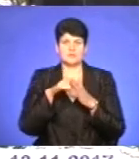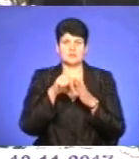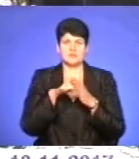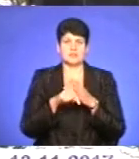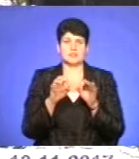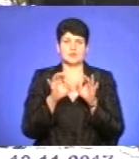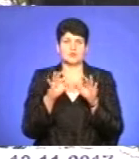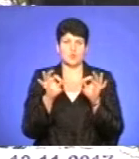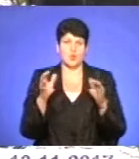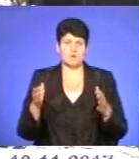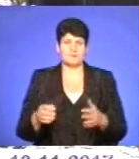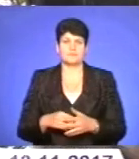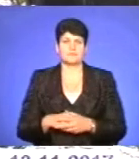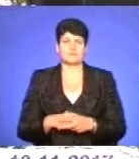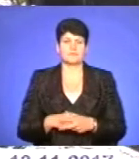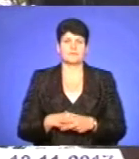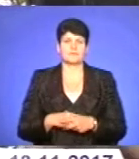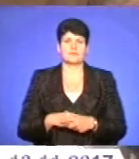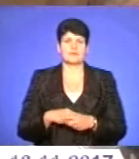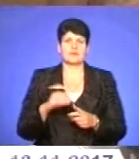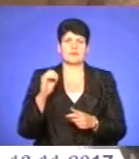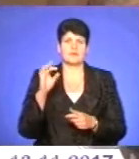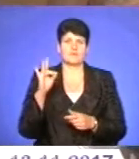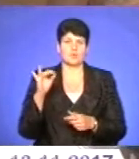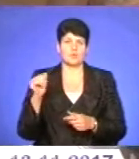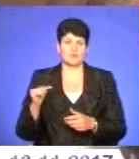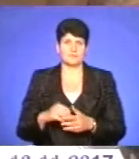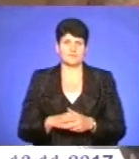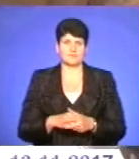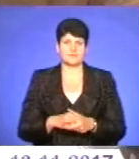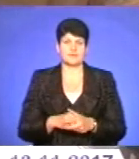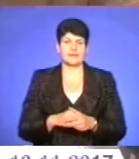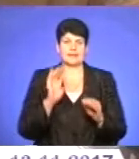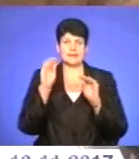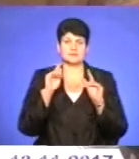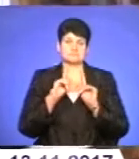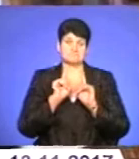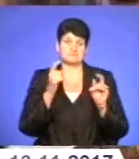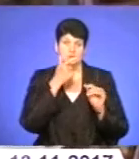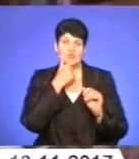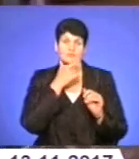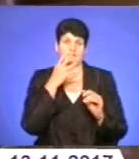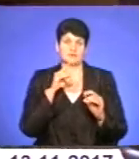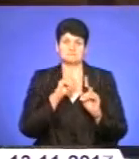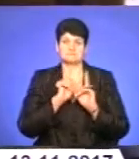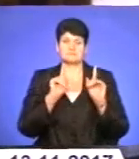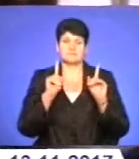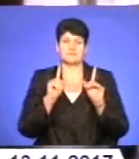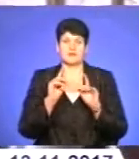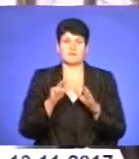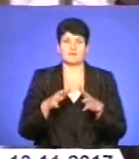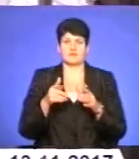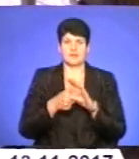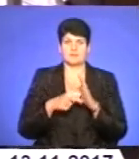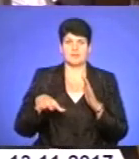більше нічого нема. І все, і євро рубірують. Інтер'єр скромний, але оригінальний. Усе з дерева і глини. Посеред просторої